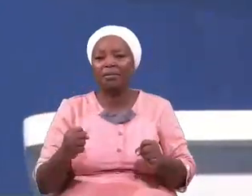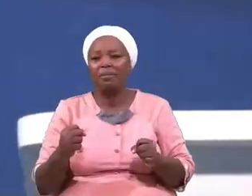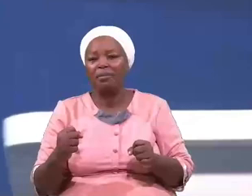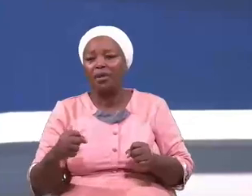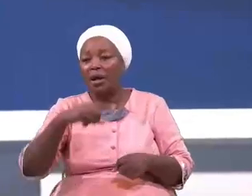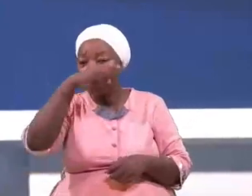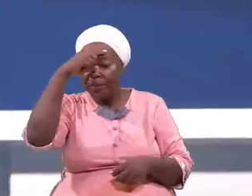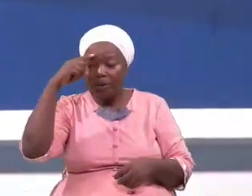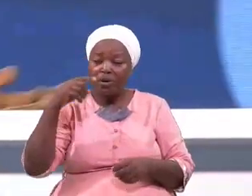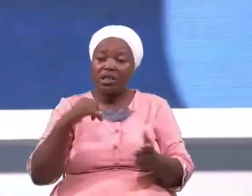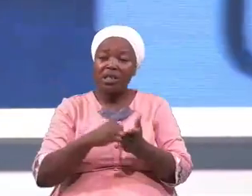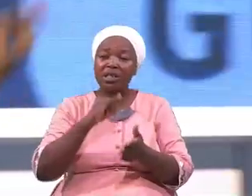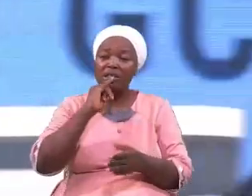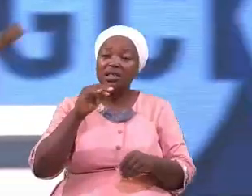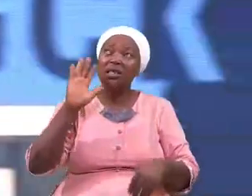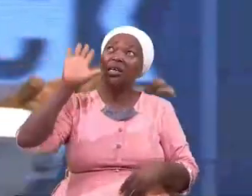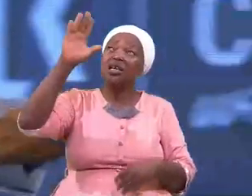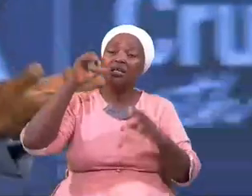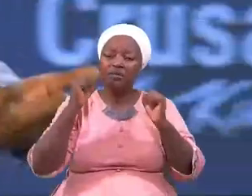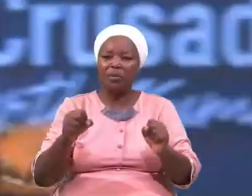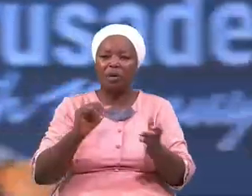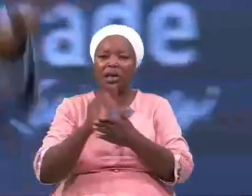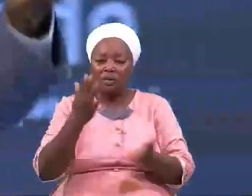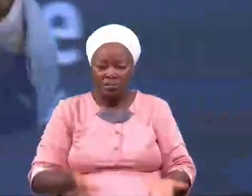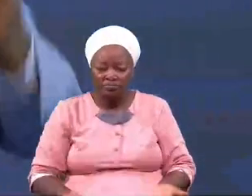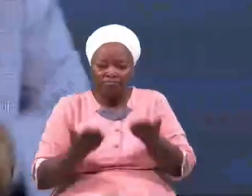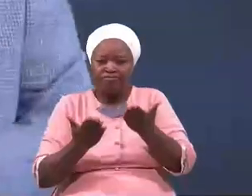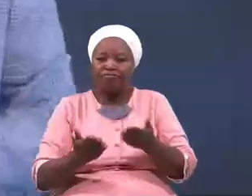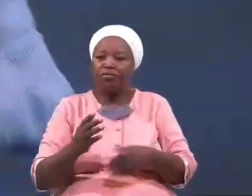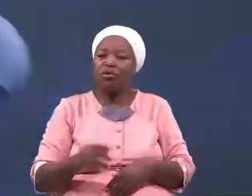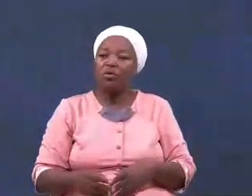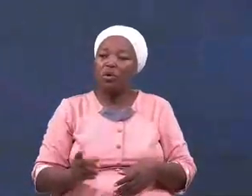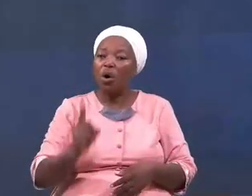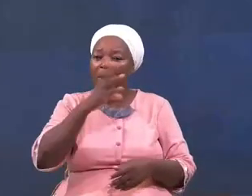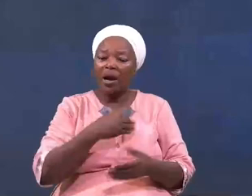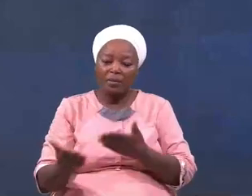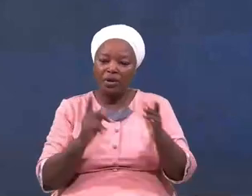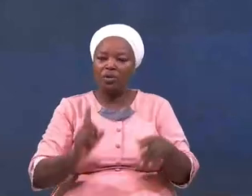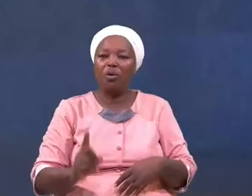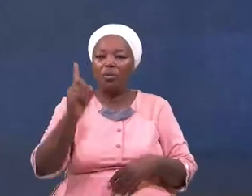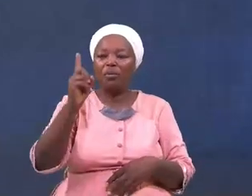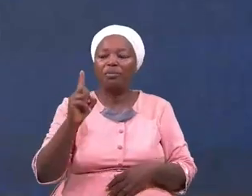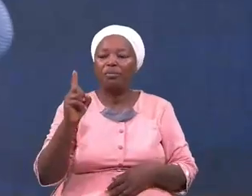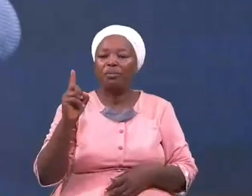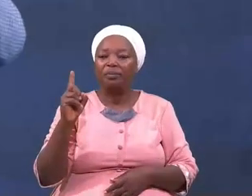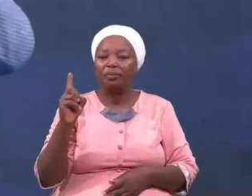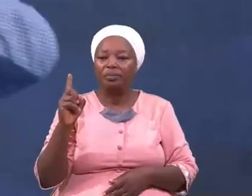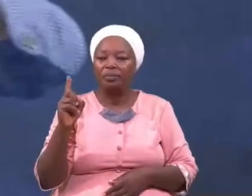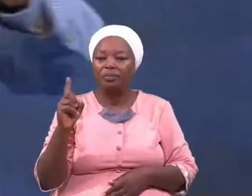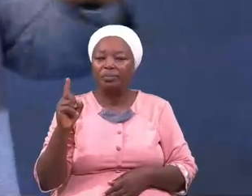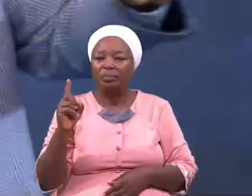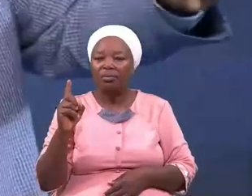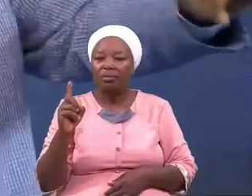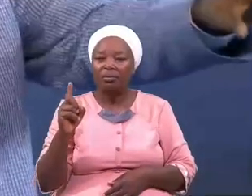puissance. Parce que c'est sa puissance qui va vous lever et va vous mettre sur